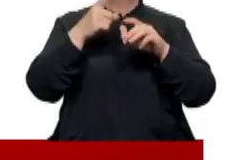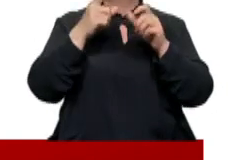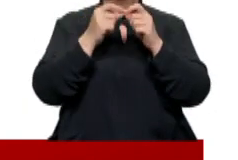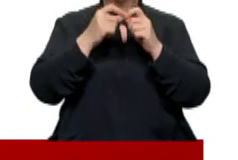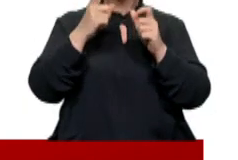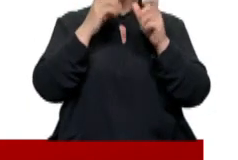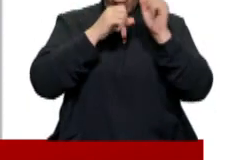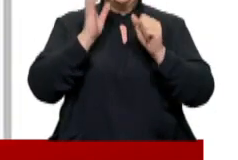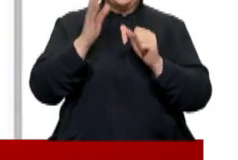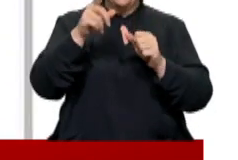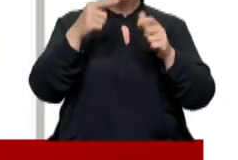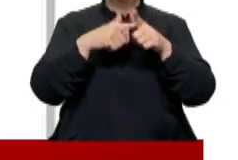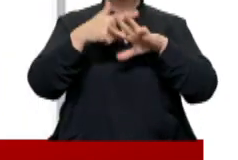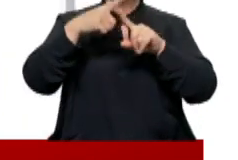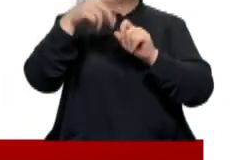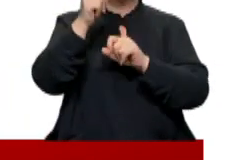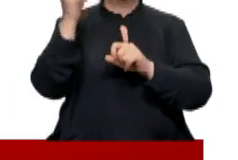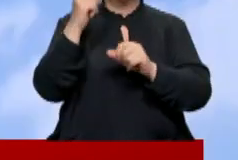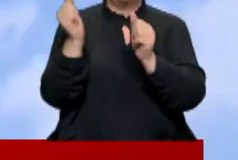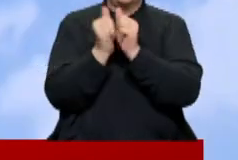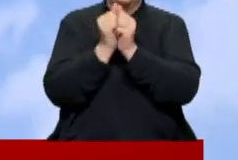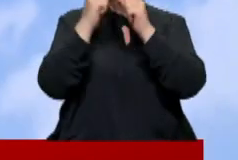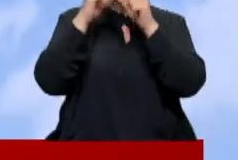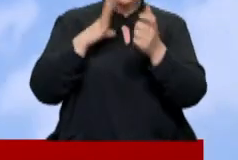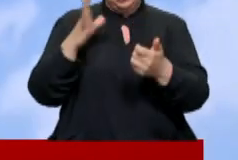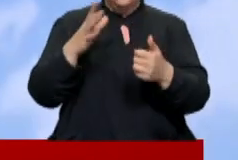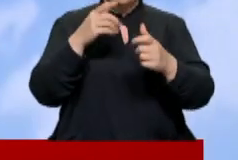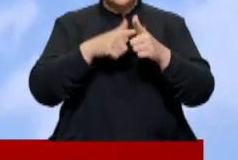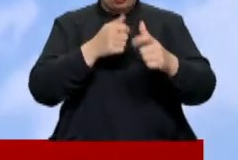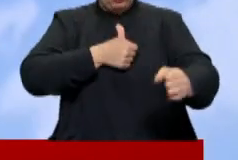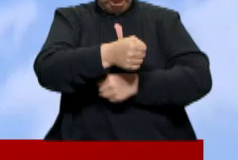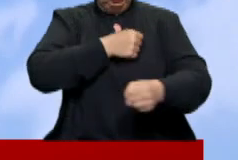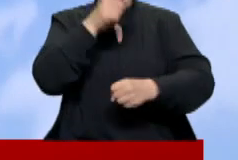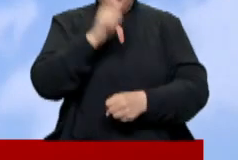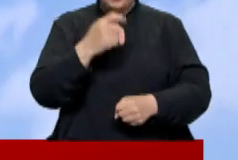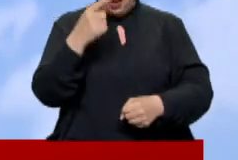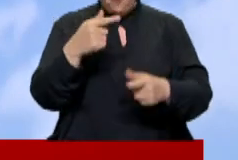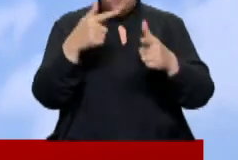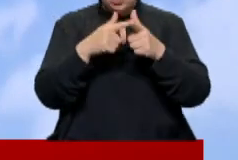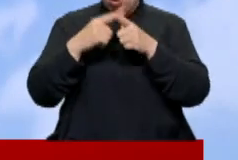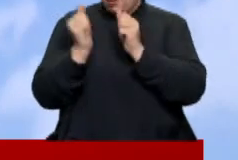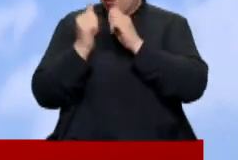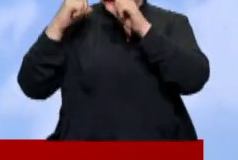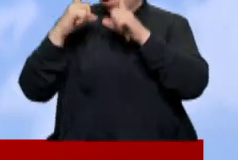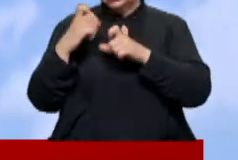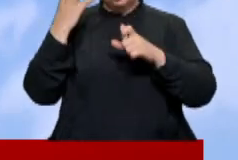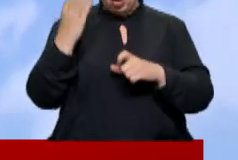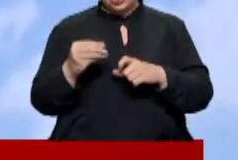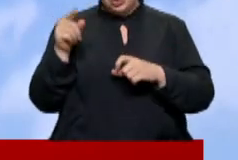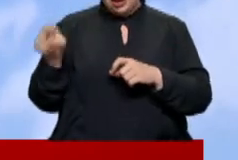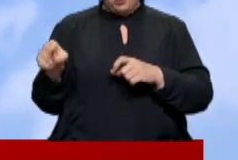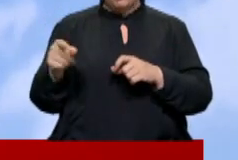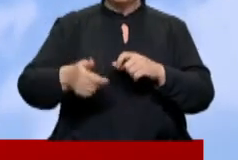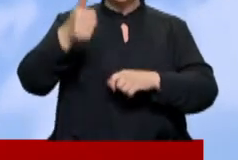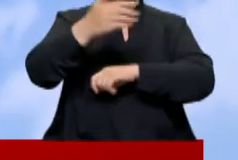Gider, FETÖ lideriyle fotoğrafları büyük ses getirdi. FETÖ ile mücadele ediyoruz diyenler, FETÖ ile resim